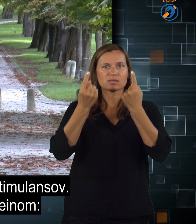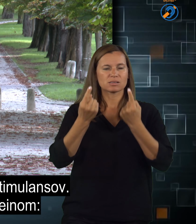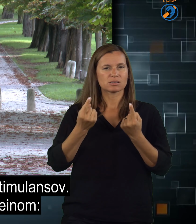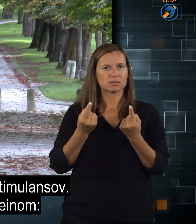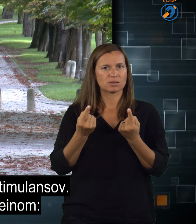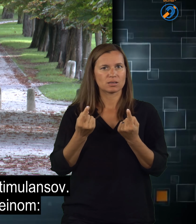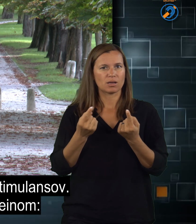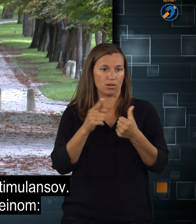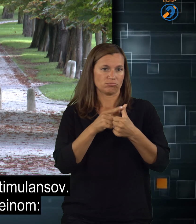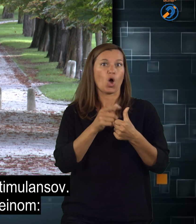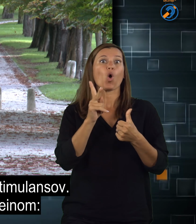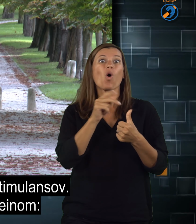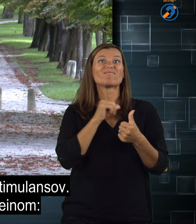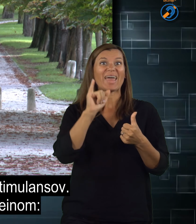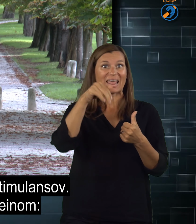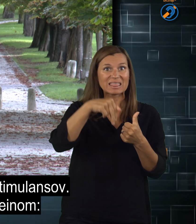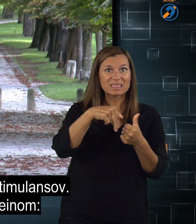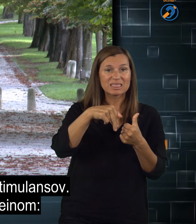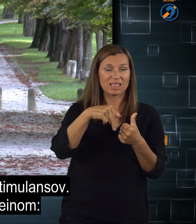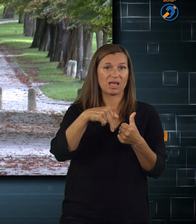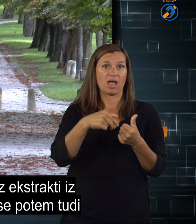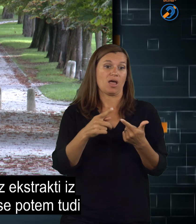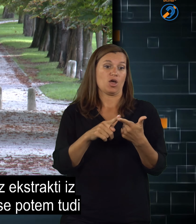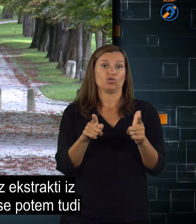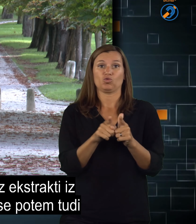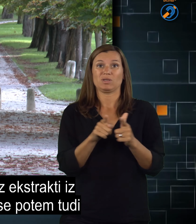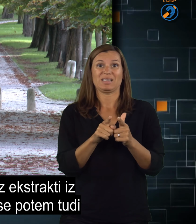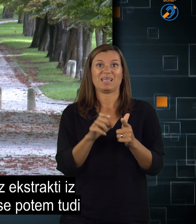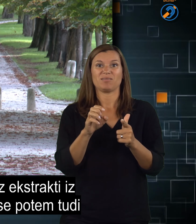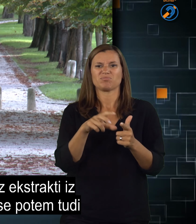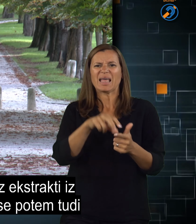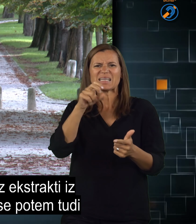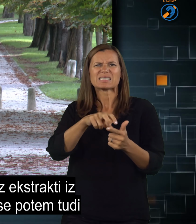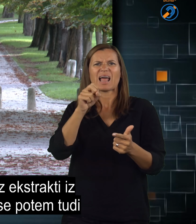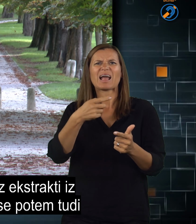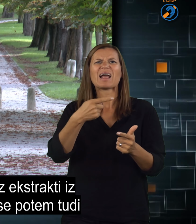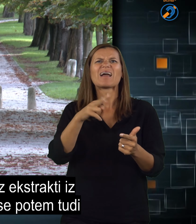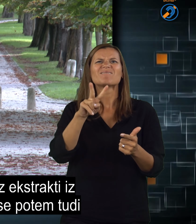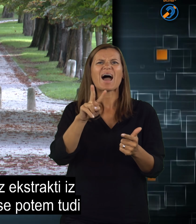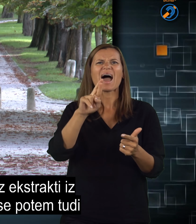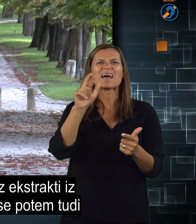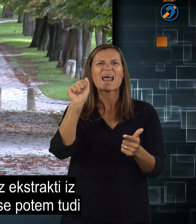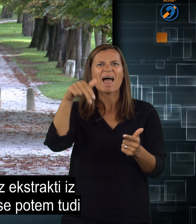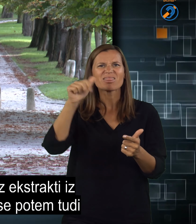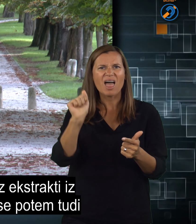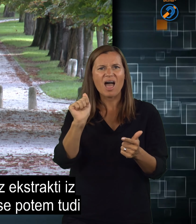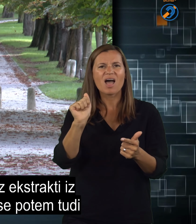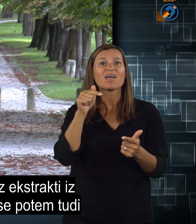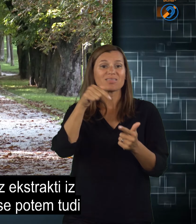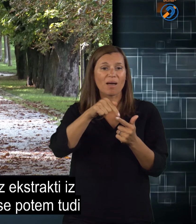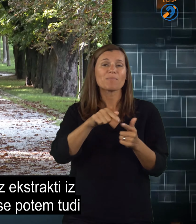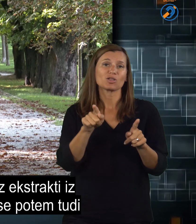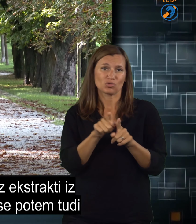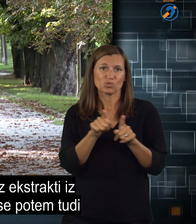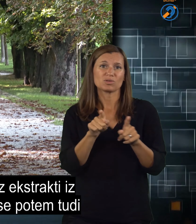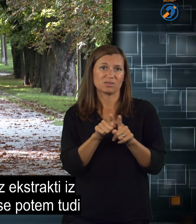čelu seveda z kofeinom neposredno ali pa z ekstrakti iz gvarane, iz katerih se potem